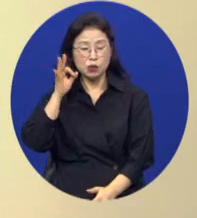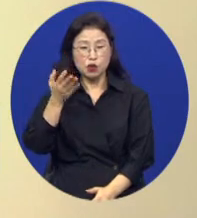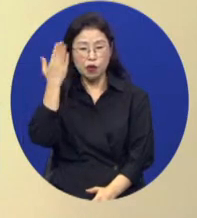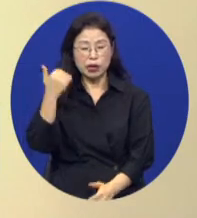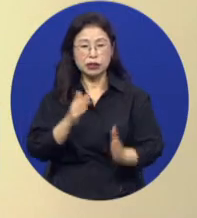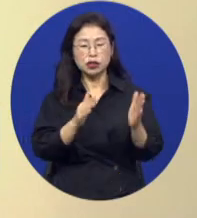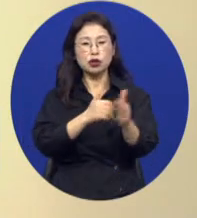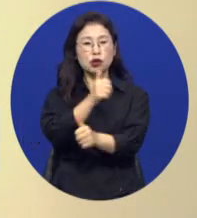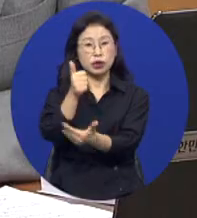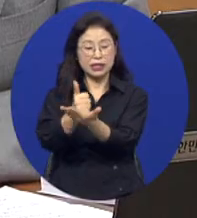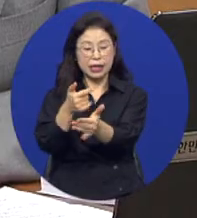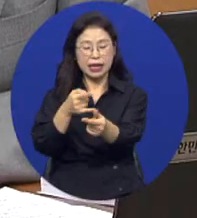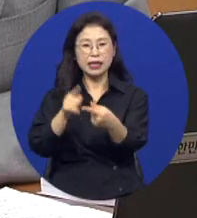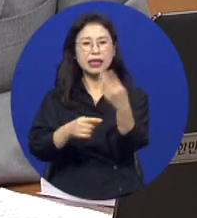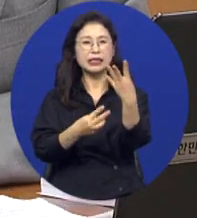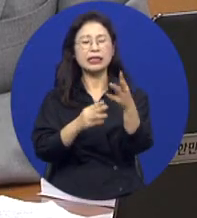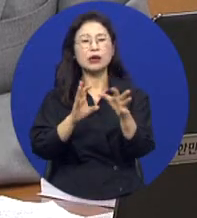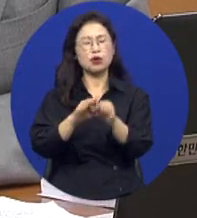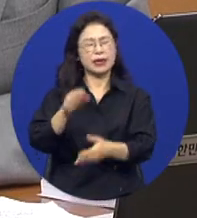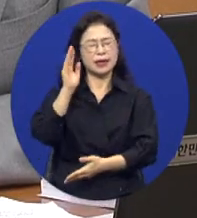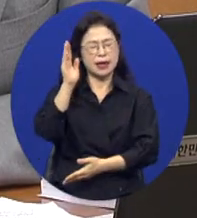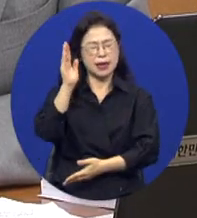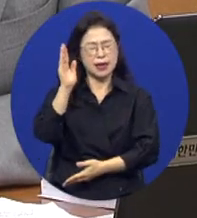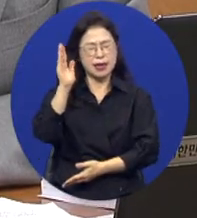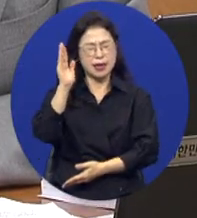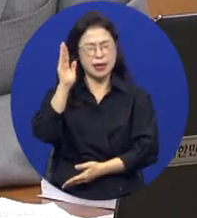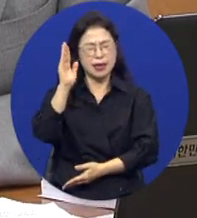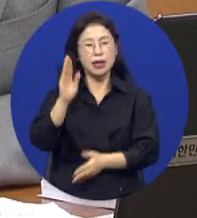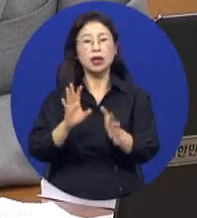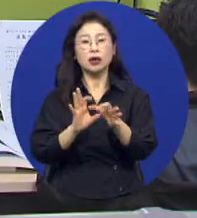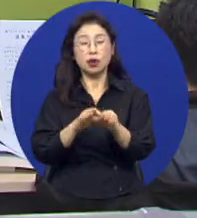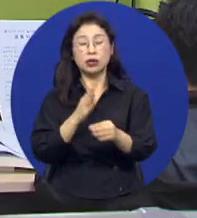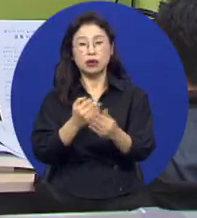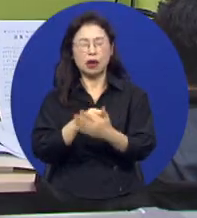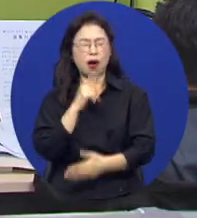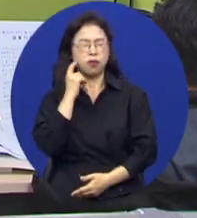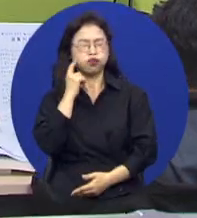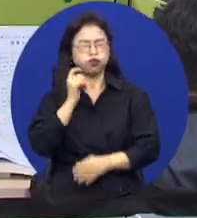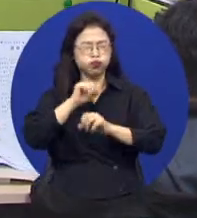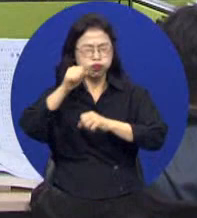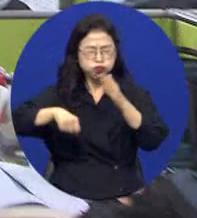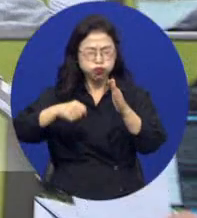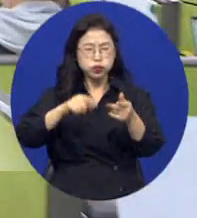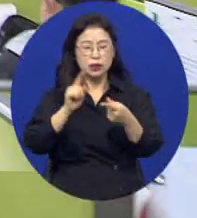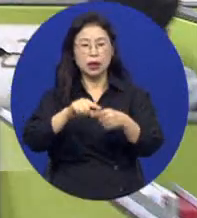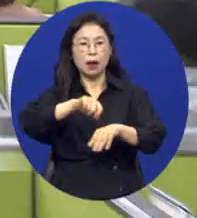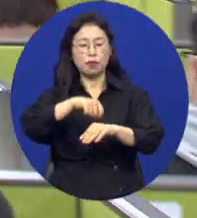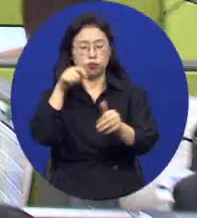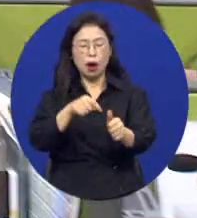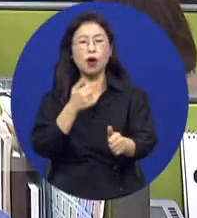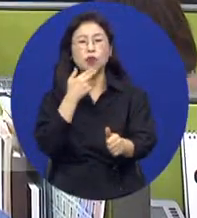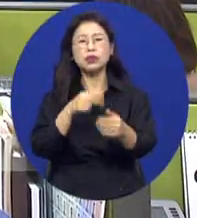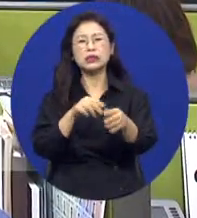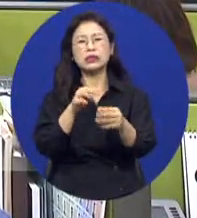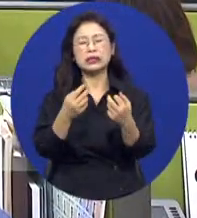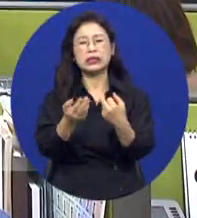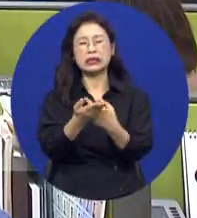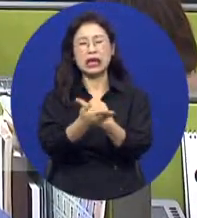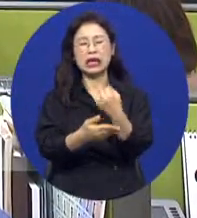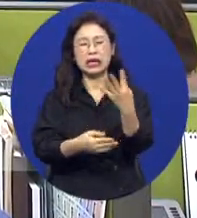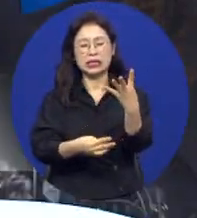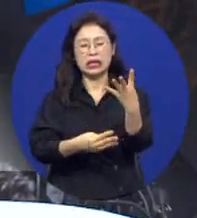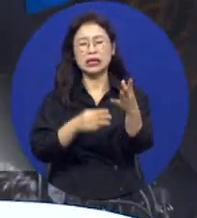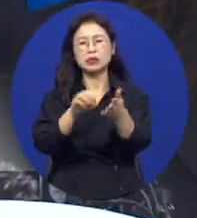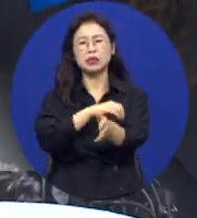정리 위원회 위원장의 사상 관련 발언까지 잇따르면서 허위사실 유포에 대한 처벌 규정이 없는 4.3 특별법을